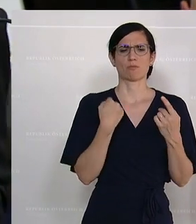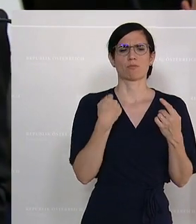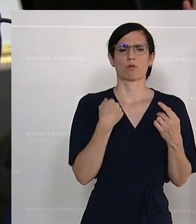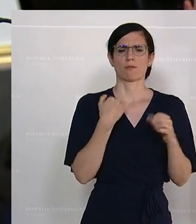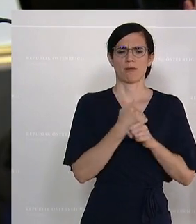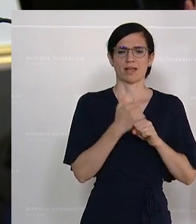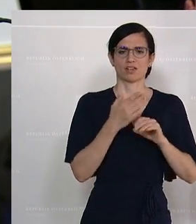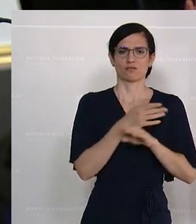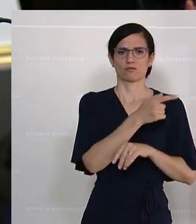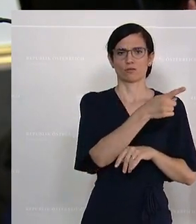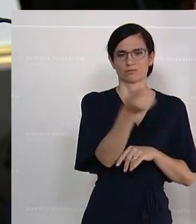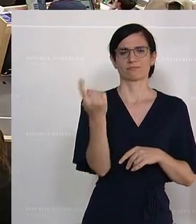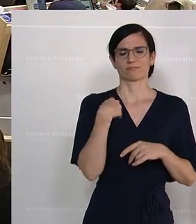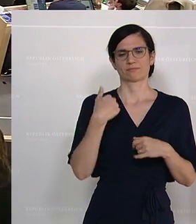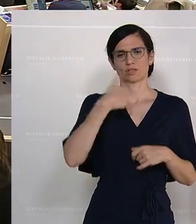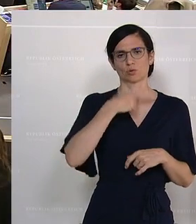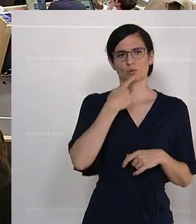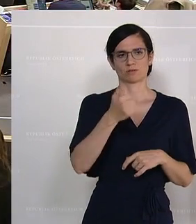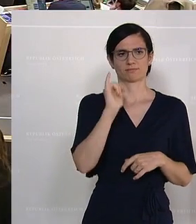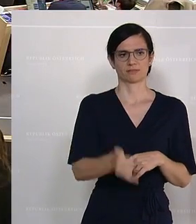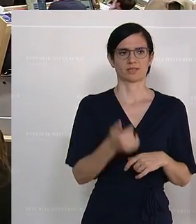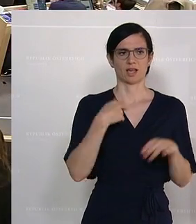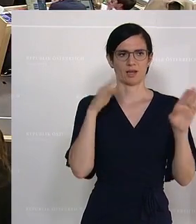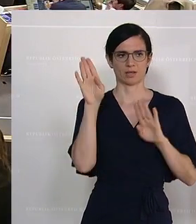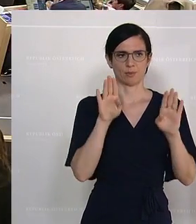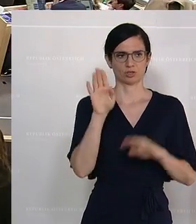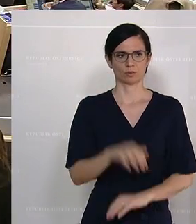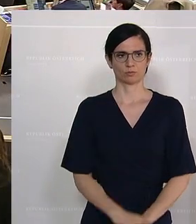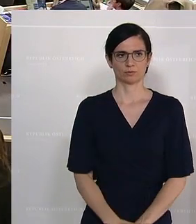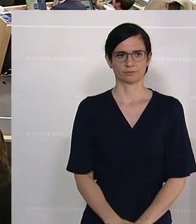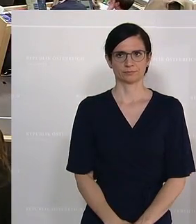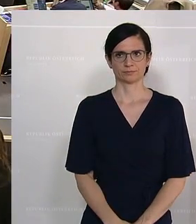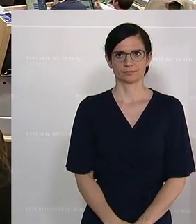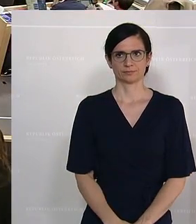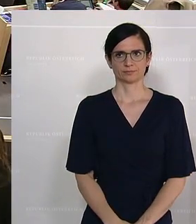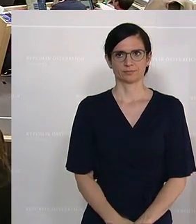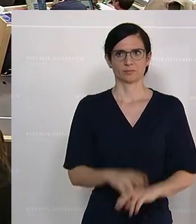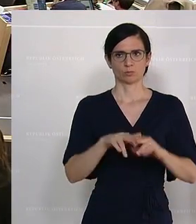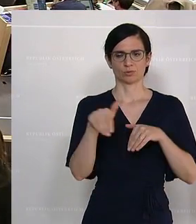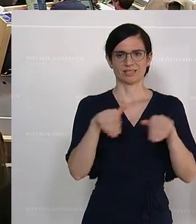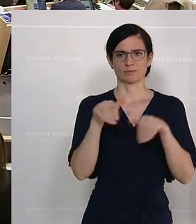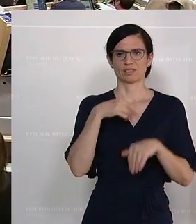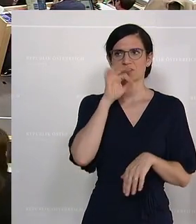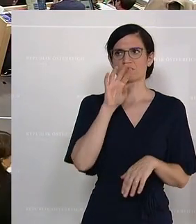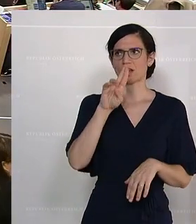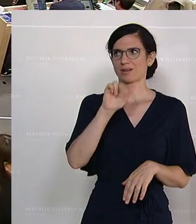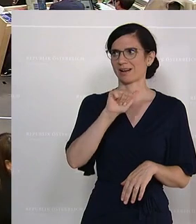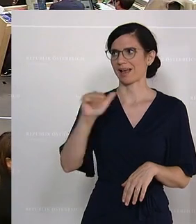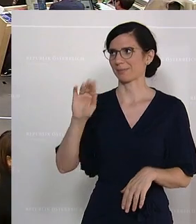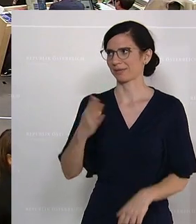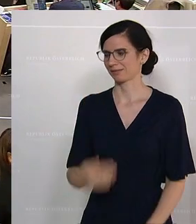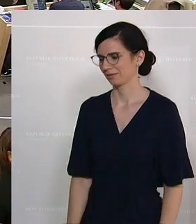erklären leonore gewässer von den grünen mit einer ausführung zum klima bonus jeder soldat ich 500 euro